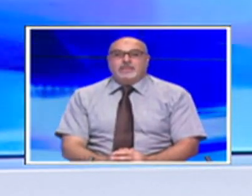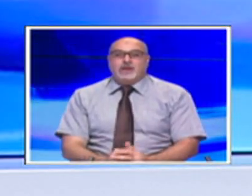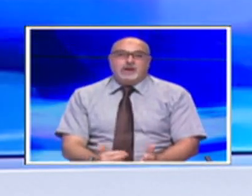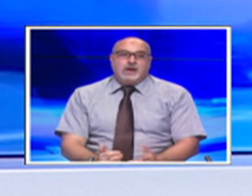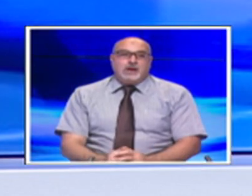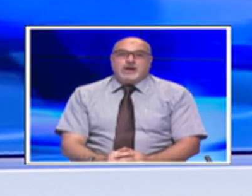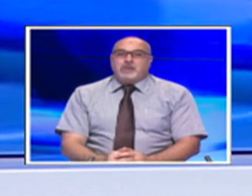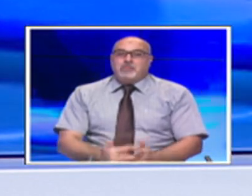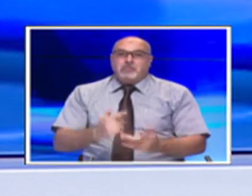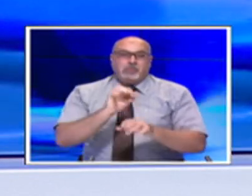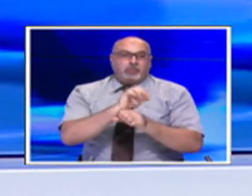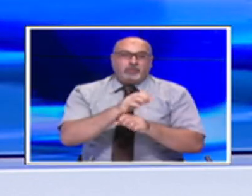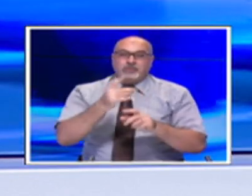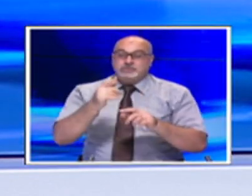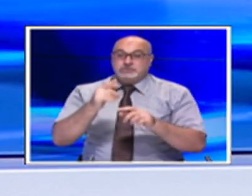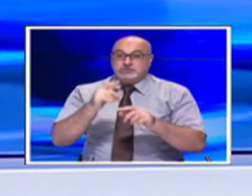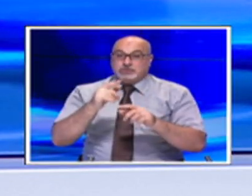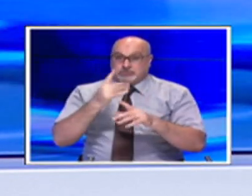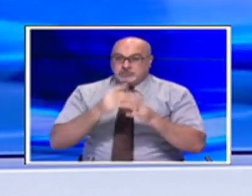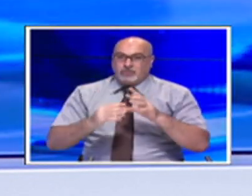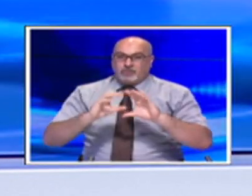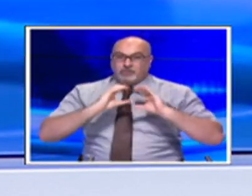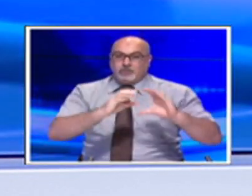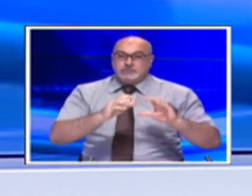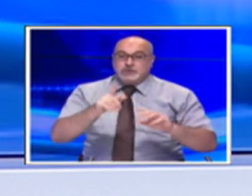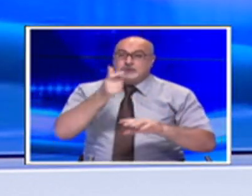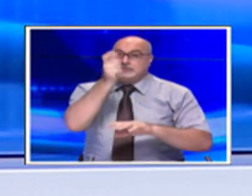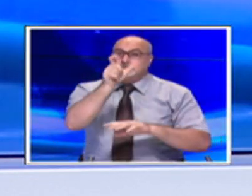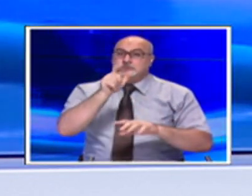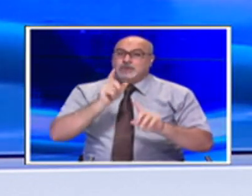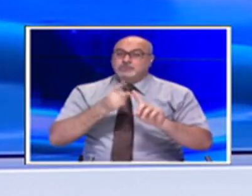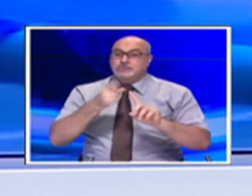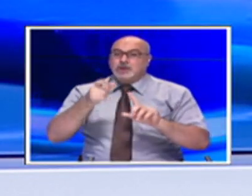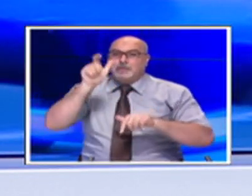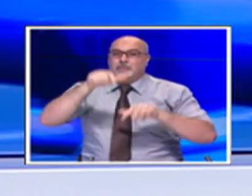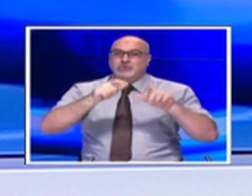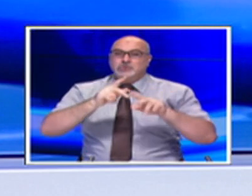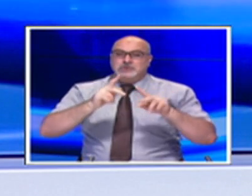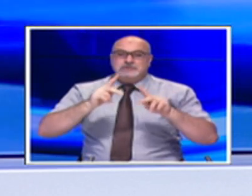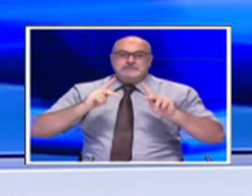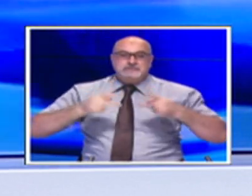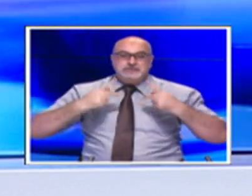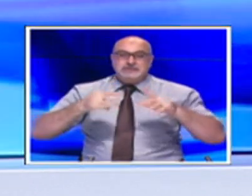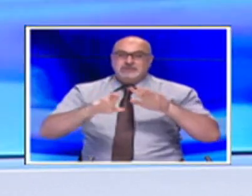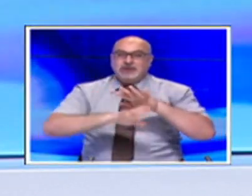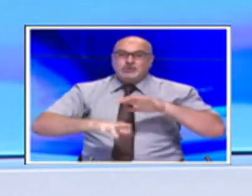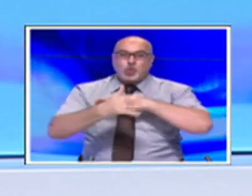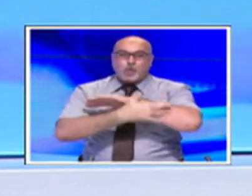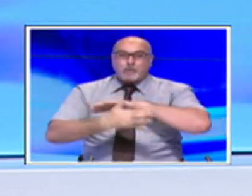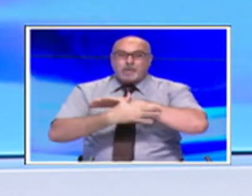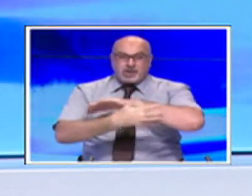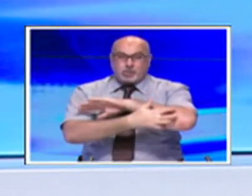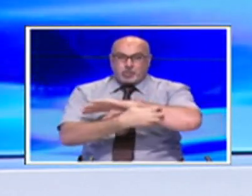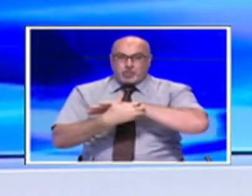اللا مبالاة وخيانة الأمانة هو العنوان الأبرز لمعاناة الساكنة ببعض مناطق الظل التي